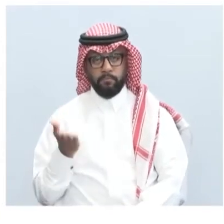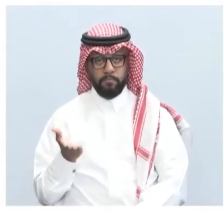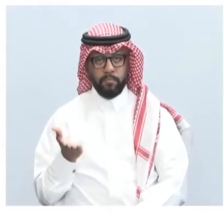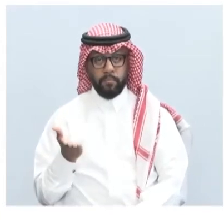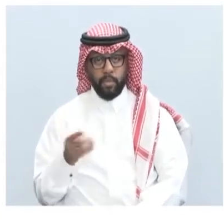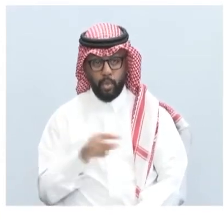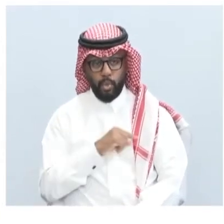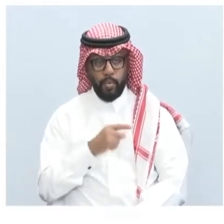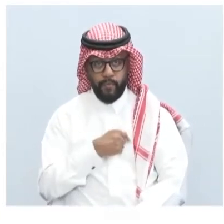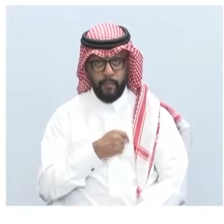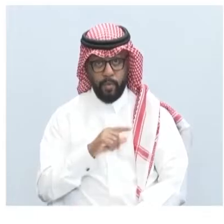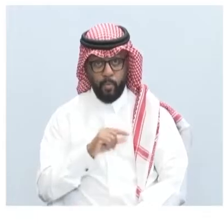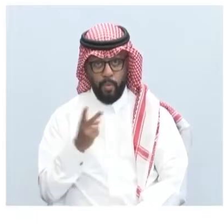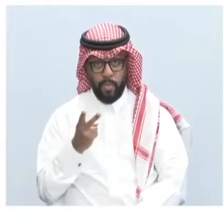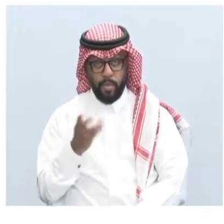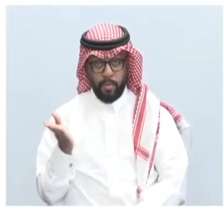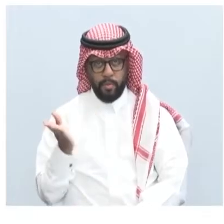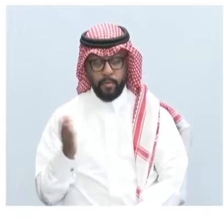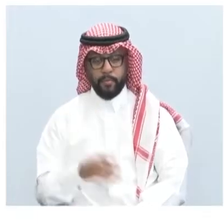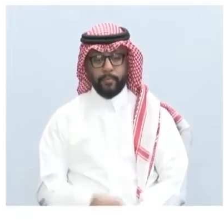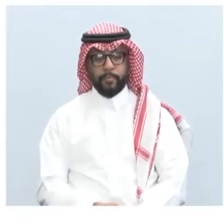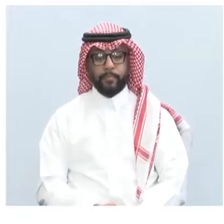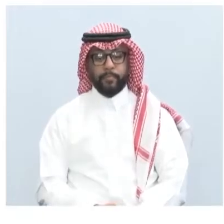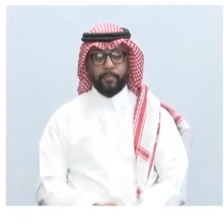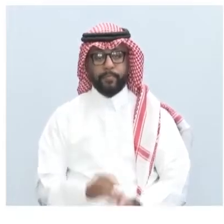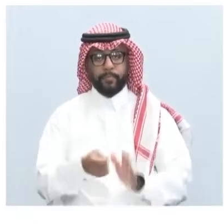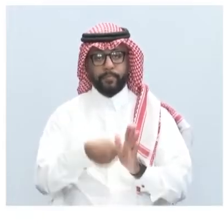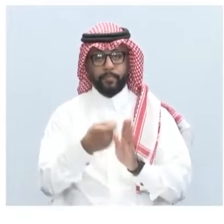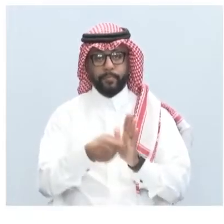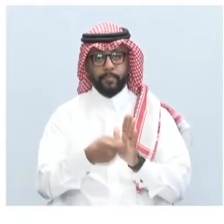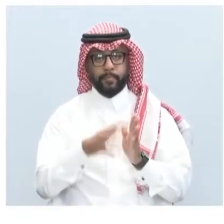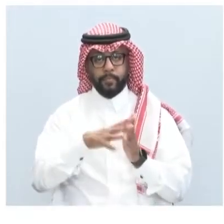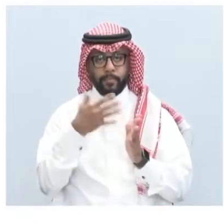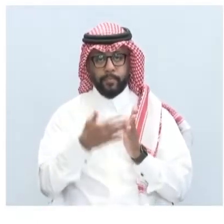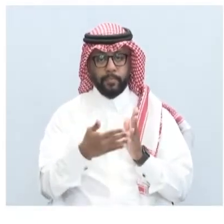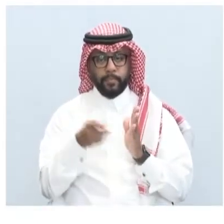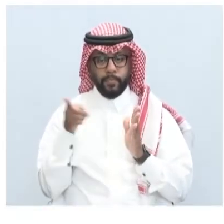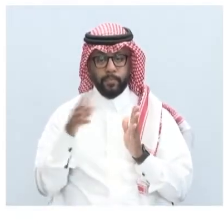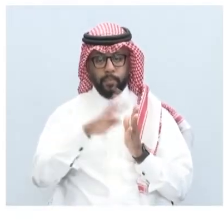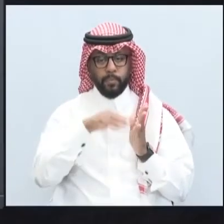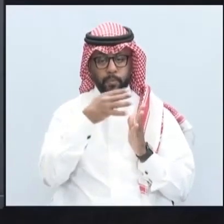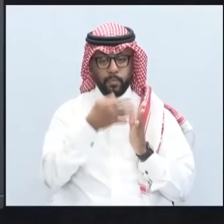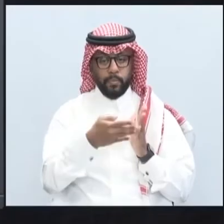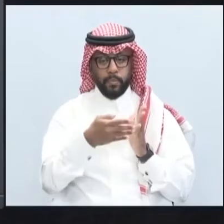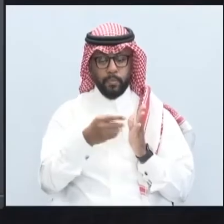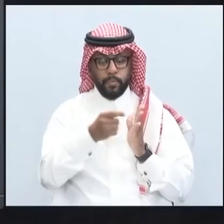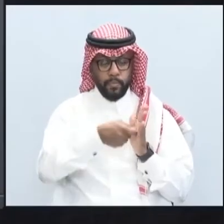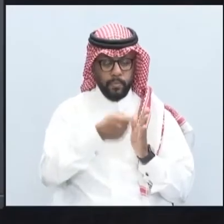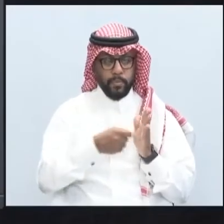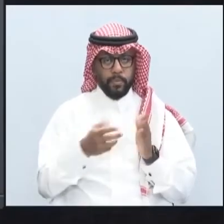من الخوف والجورب ونقوم بالكتابه في هذا الجدول من يعطيني